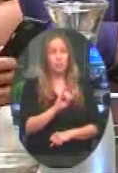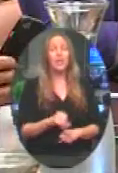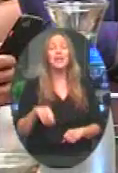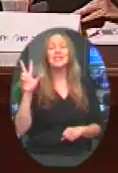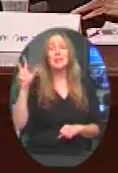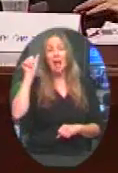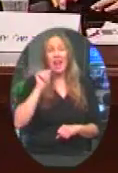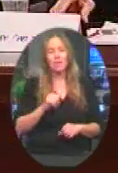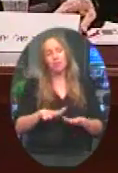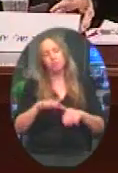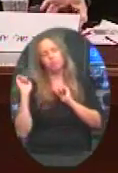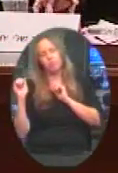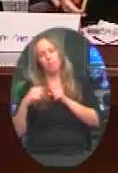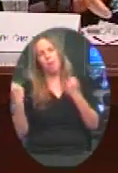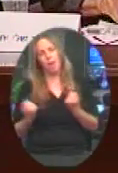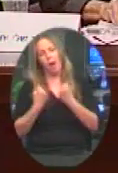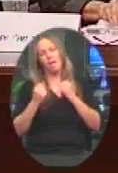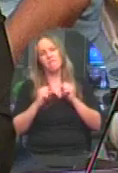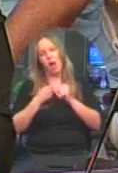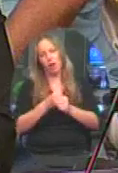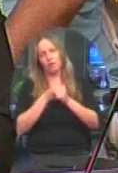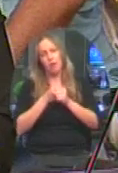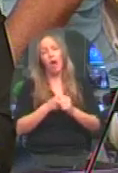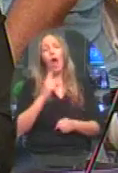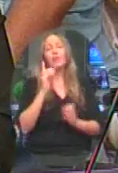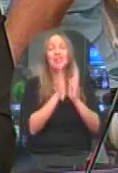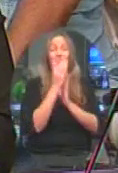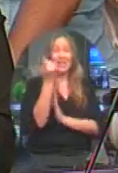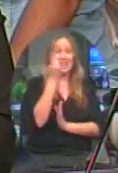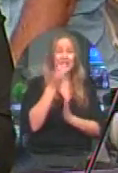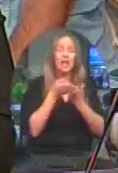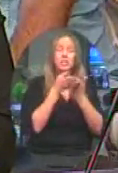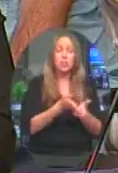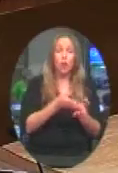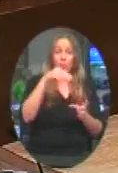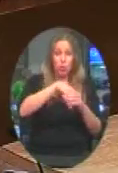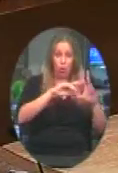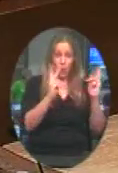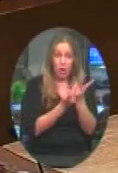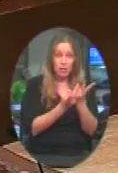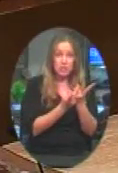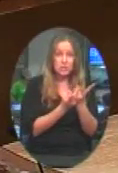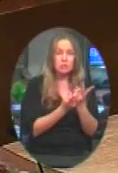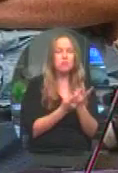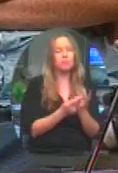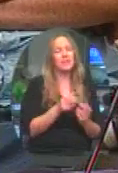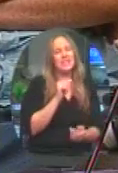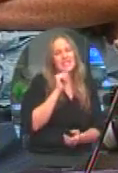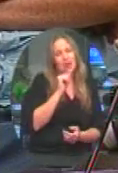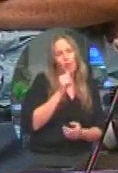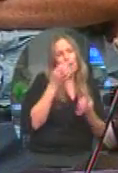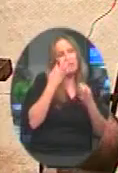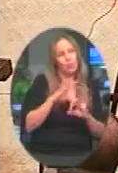כולו. יחד עם זאת, התקווה היחידה לסיוע מתוך שורות הקואליציה נתקלה בסירוב מנומס. אני